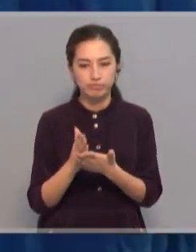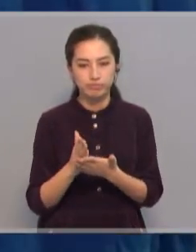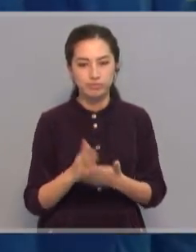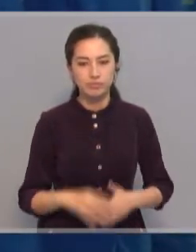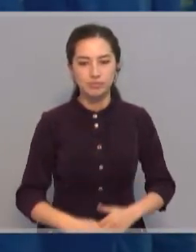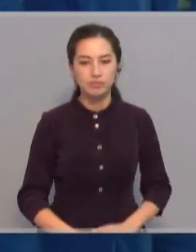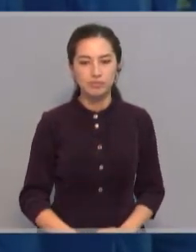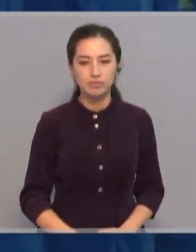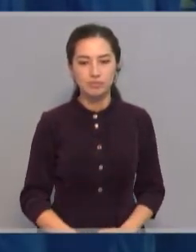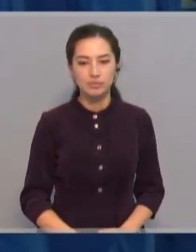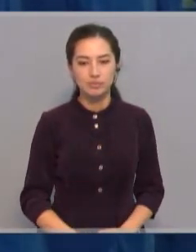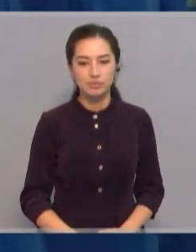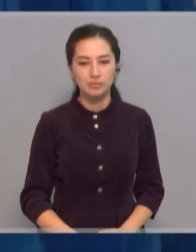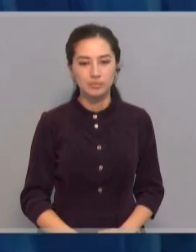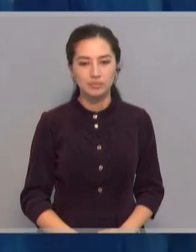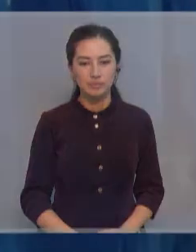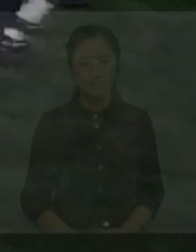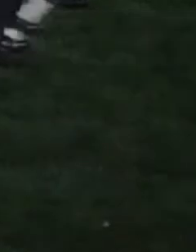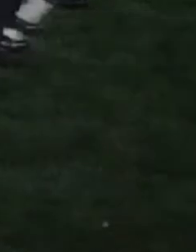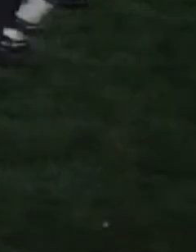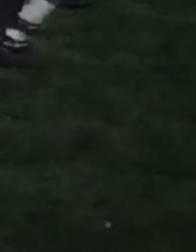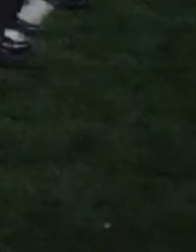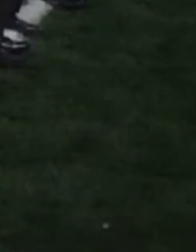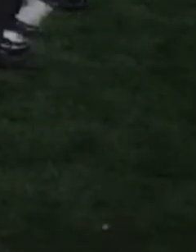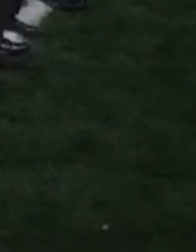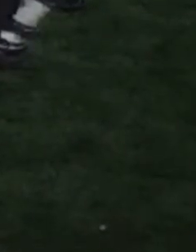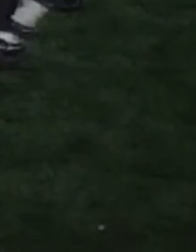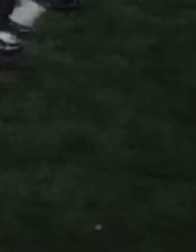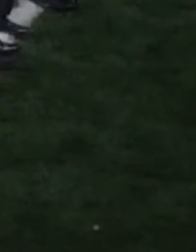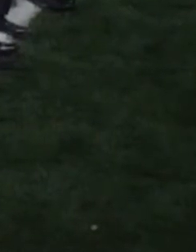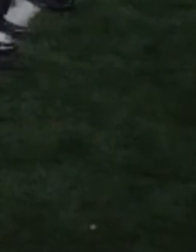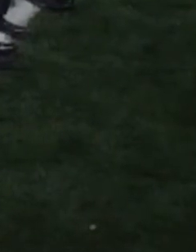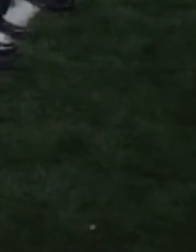Жетісай ауданынан Перизат Ортай, Қуаныш Әуелбеков, Гүлмаржан Молдадос, жаңалықтар.